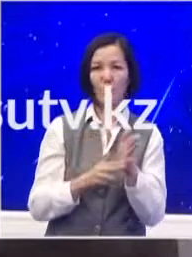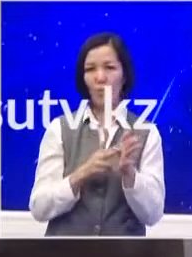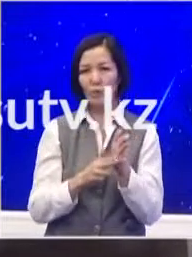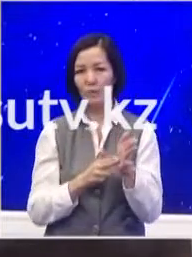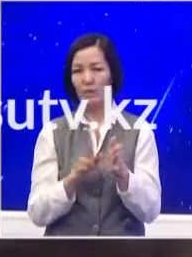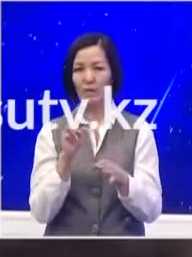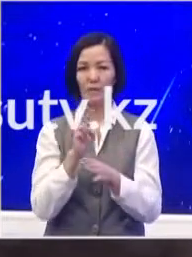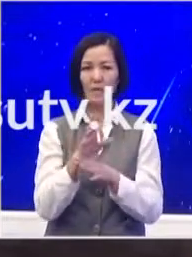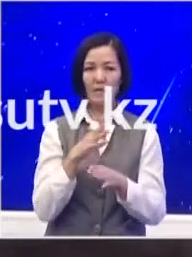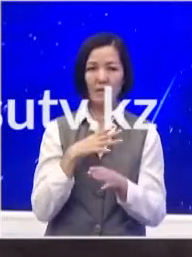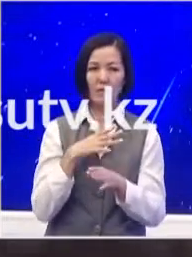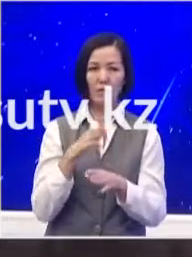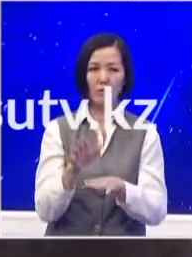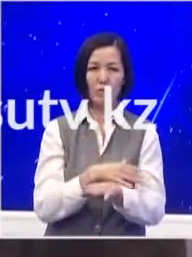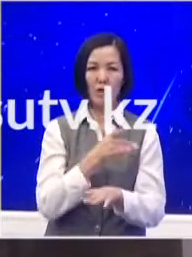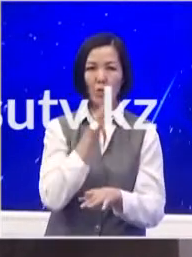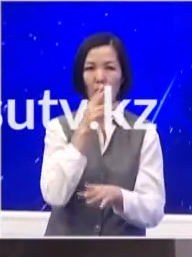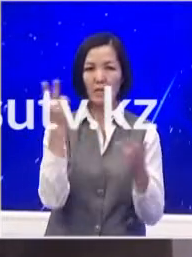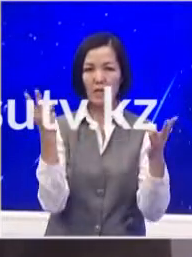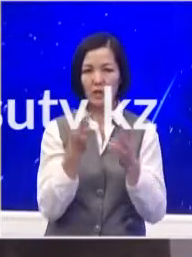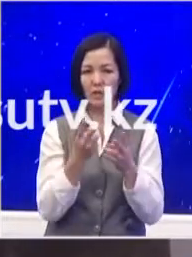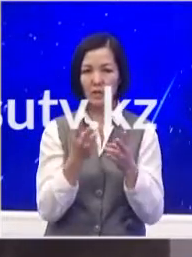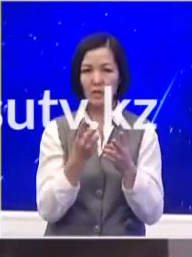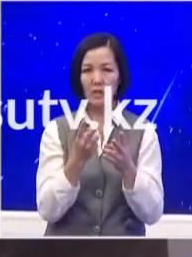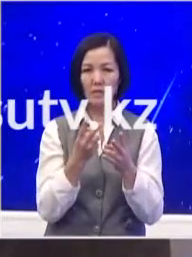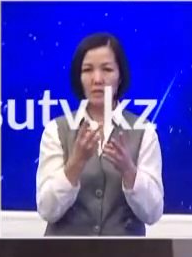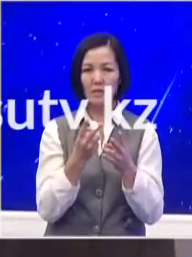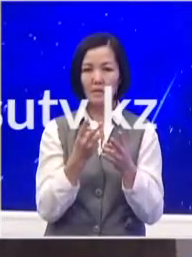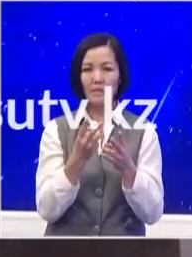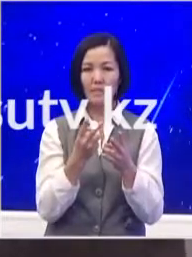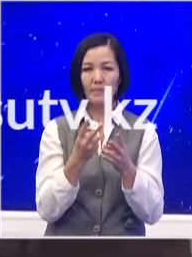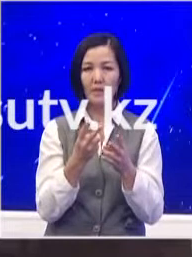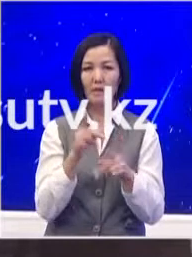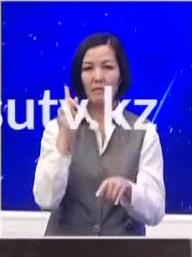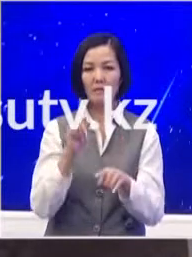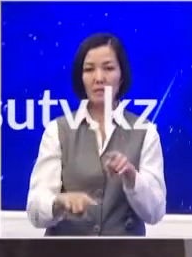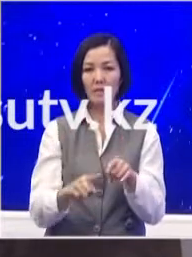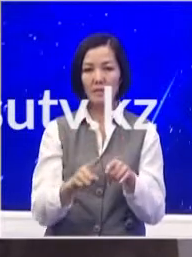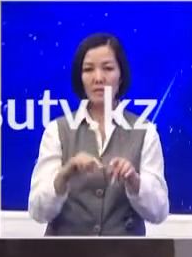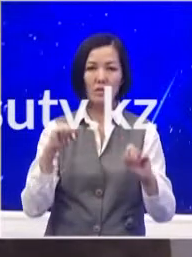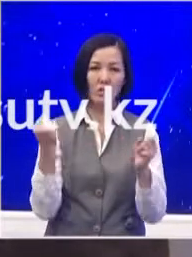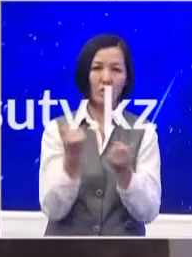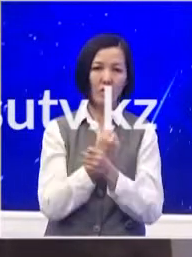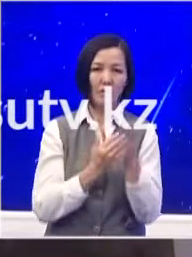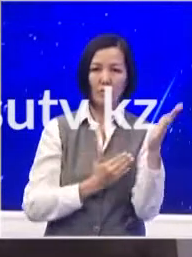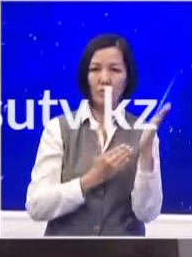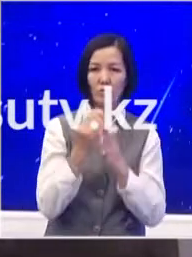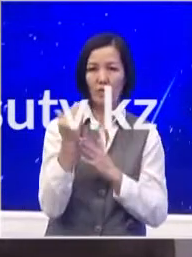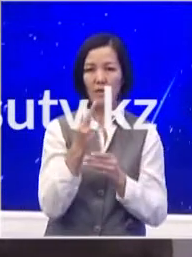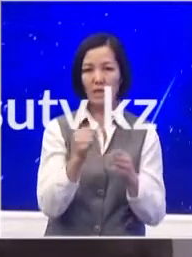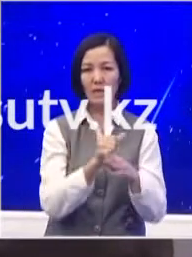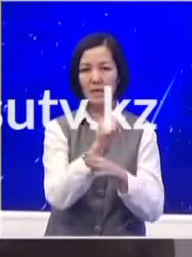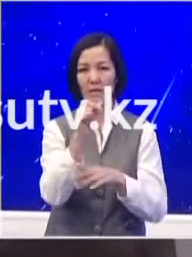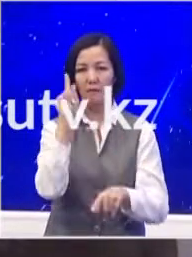келдік. Ол бәленбай уақыт жүресің, бәленбай сутқы жүресің. Амында жақсы 2 сағатқа